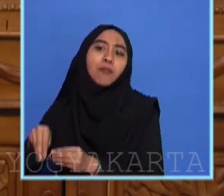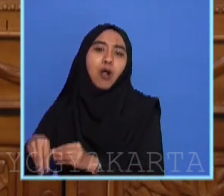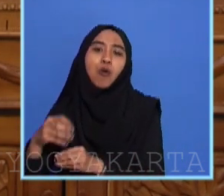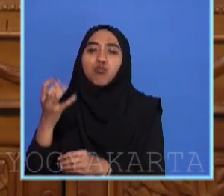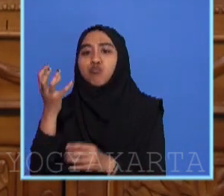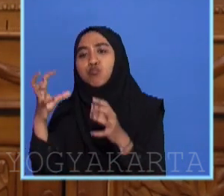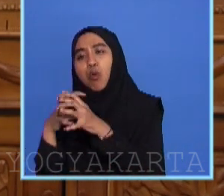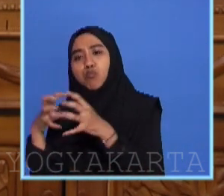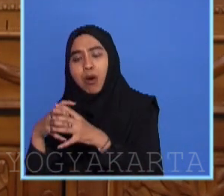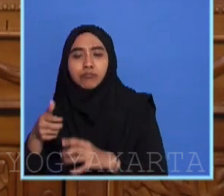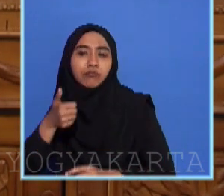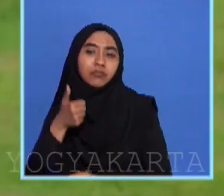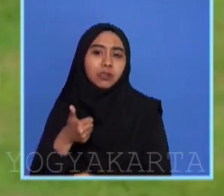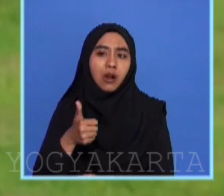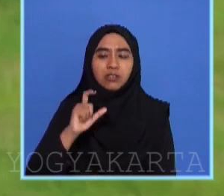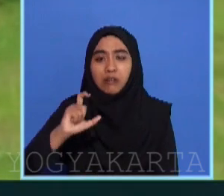kebon